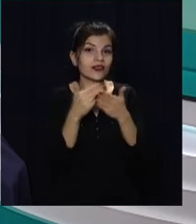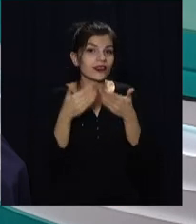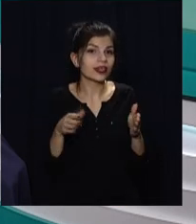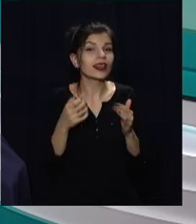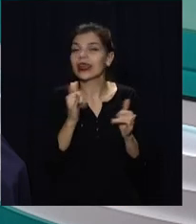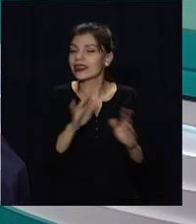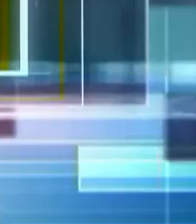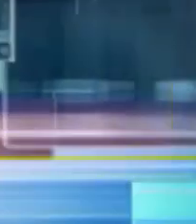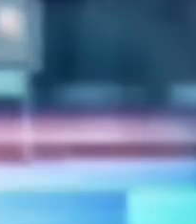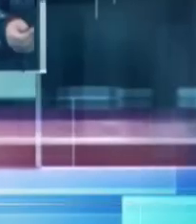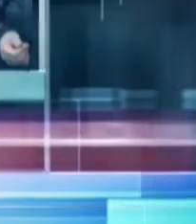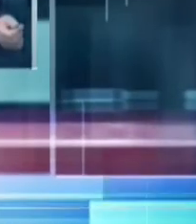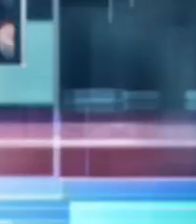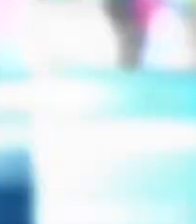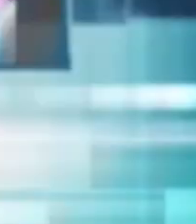перемикайте.